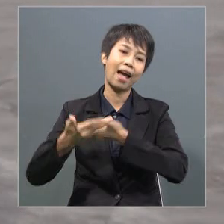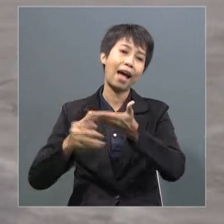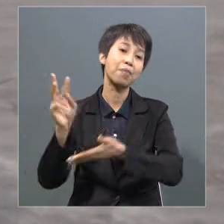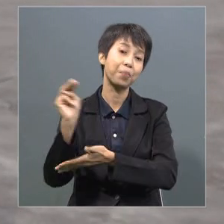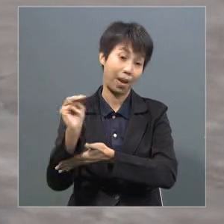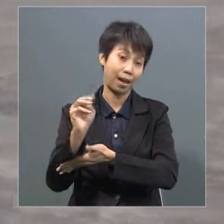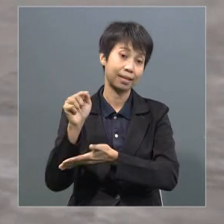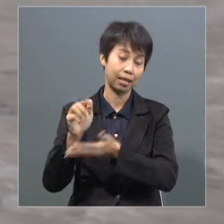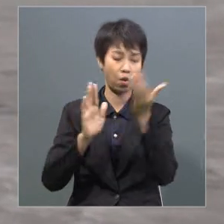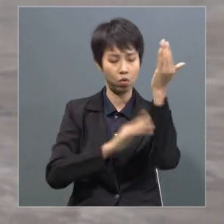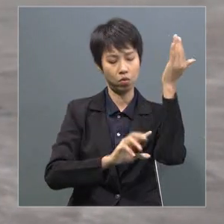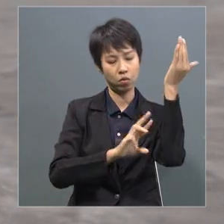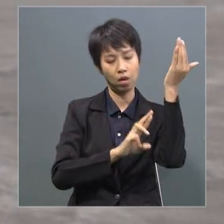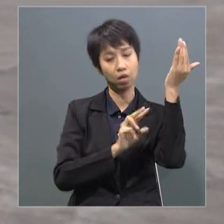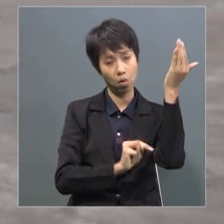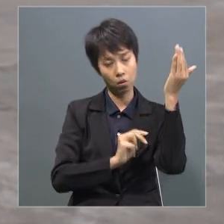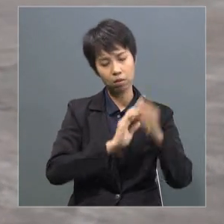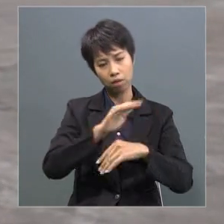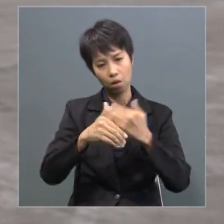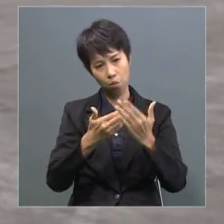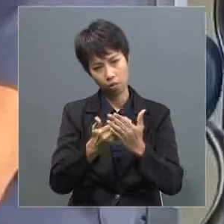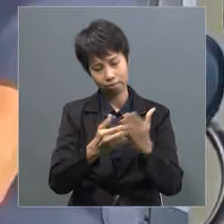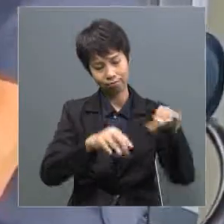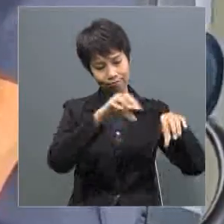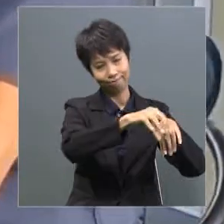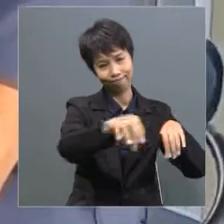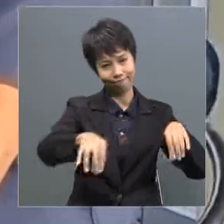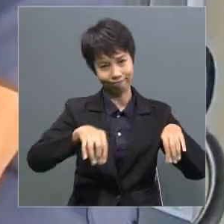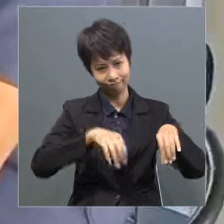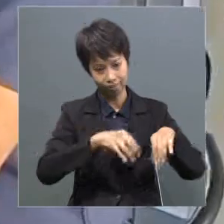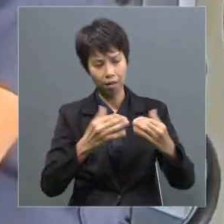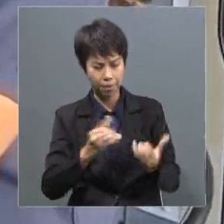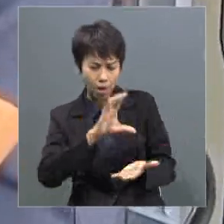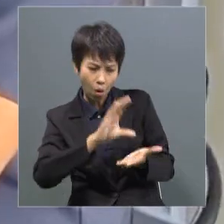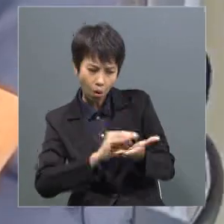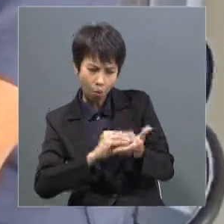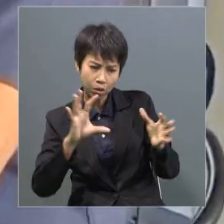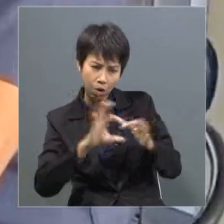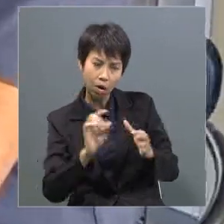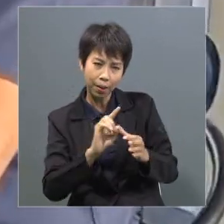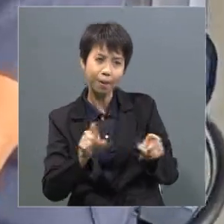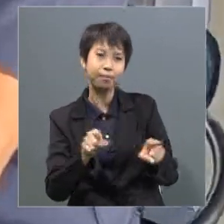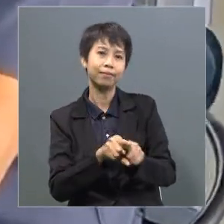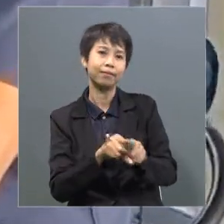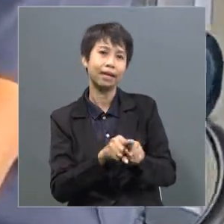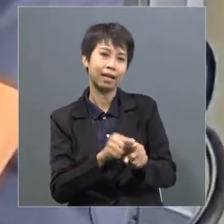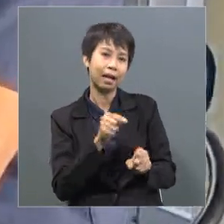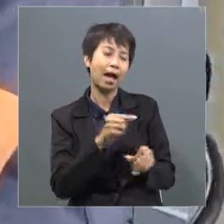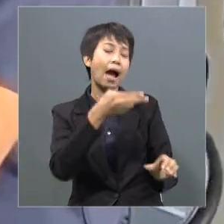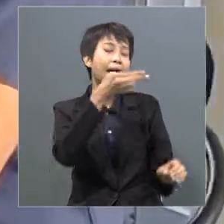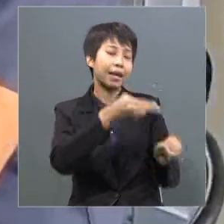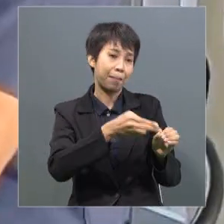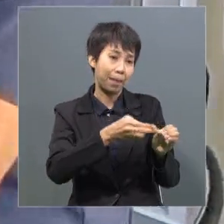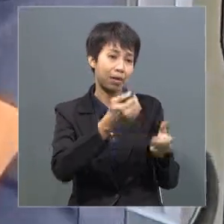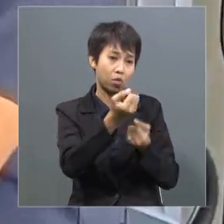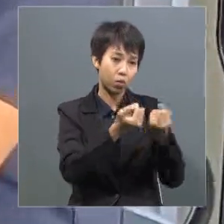มืองจังหวัดระนองค่ะทั้งหมดเป็นบริษัทโลจิสติกที่มีข้อมูลว่ารับว่าจ้างขนส่งน้ำมันให้กับกลุ่ม